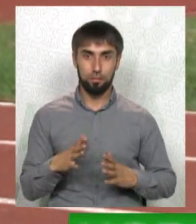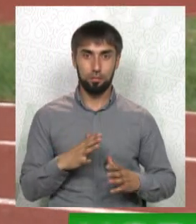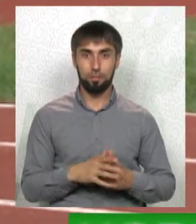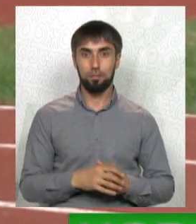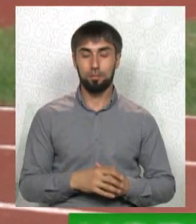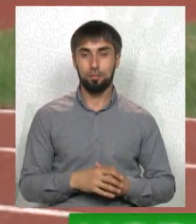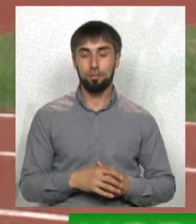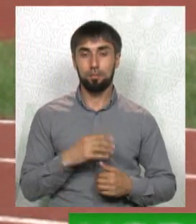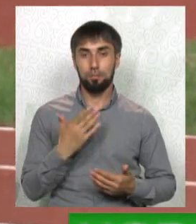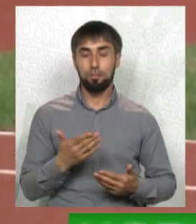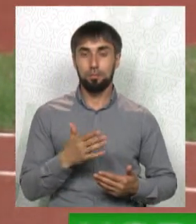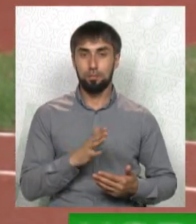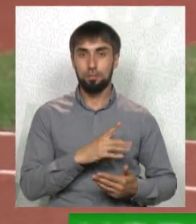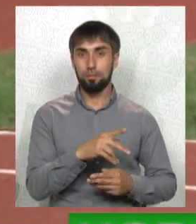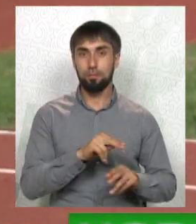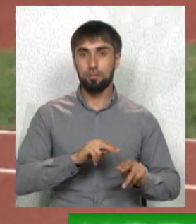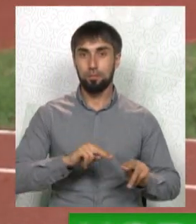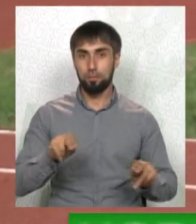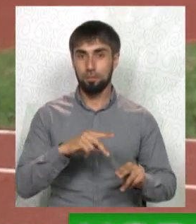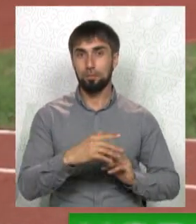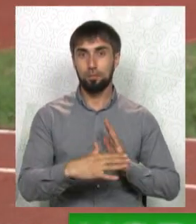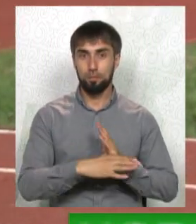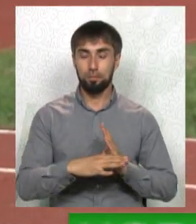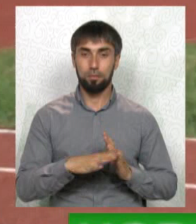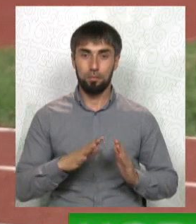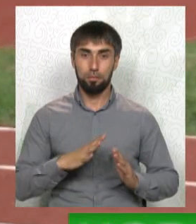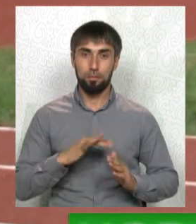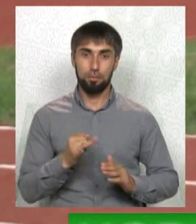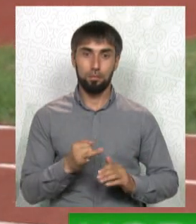Да, что, ну, встреча бахтва, 4 лежи, что,